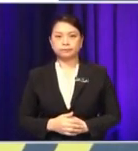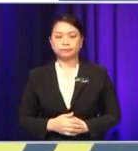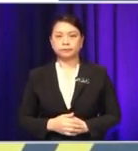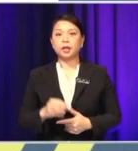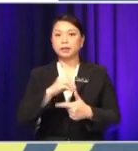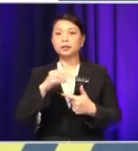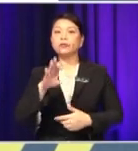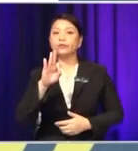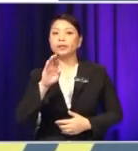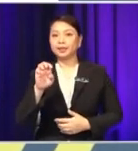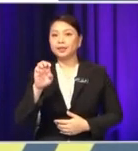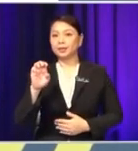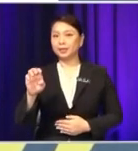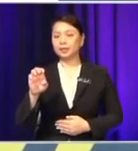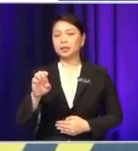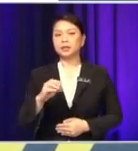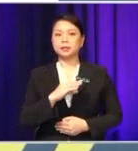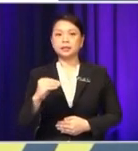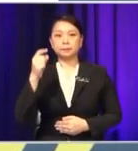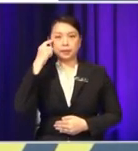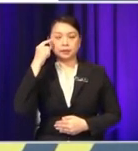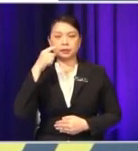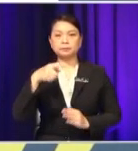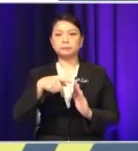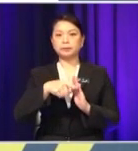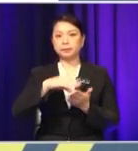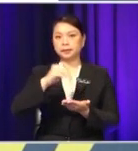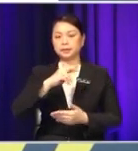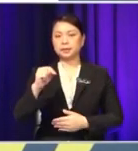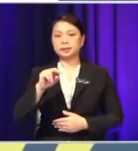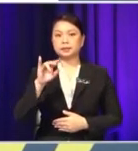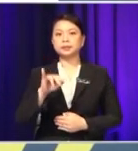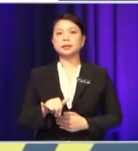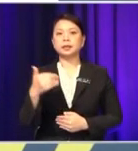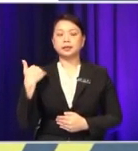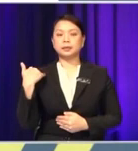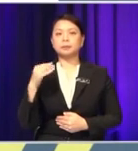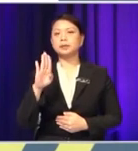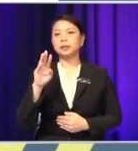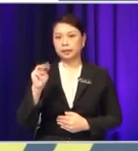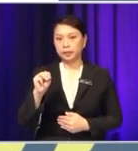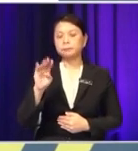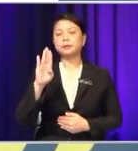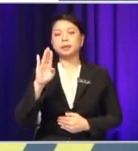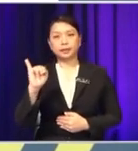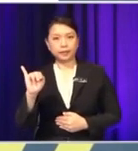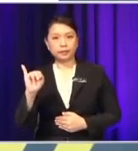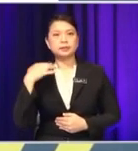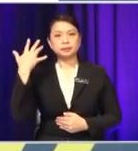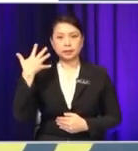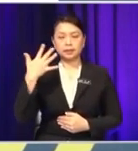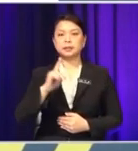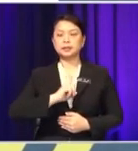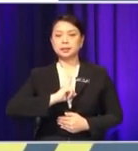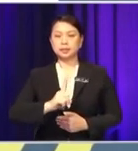fee. Dan mata pelajaran yang ditawarkan ada 6 mata pelajaran asas, iaitu Bahasa Melayu, Bahasa Inggeris, Sejarah, Pendidikan Islam